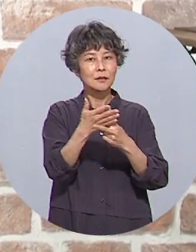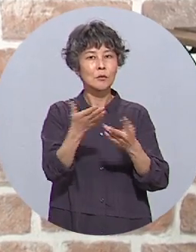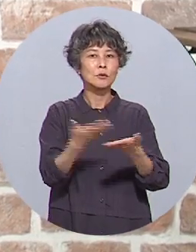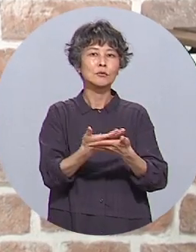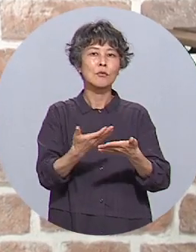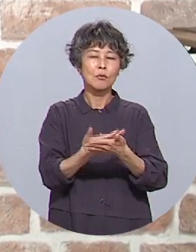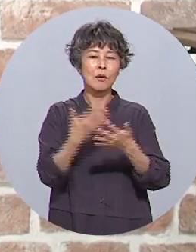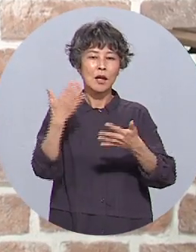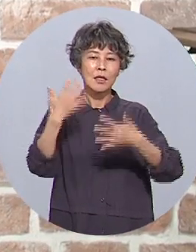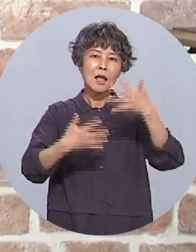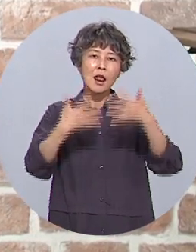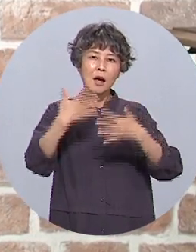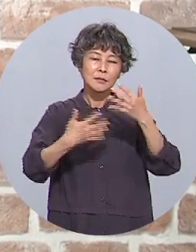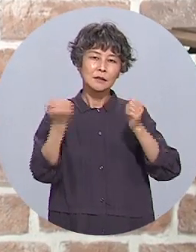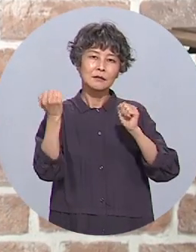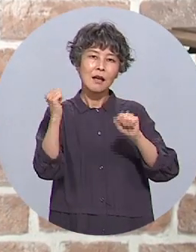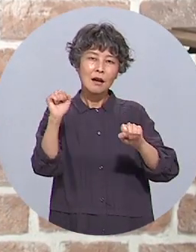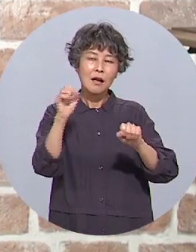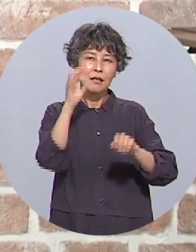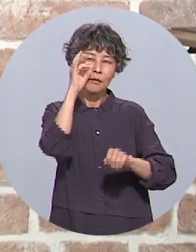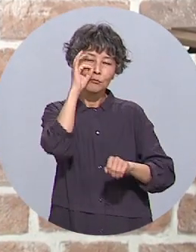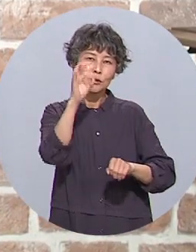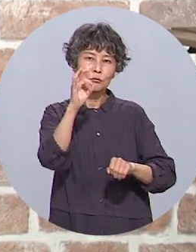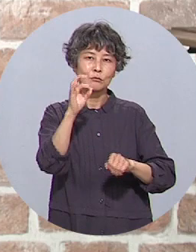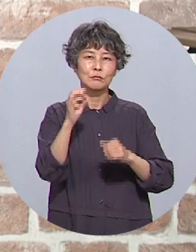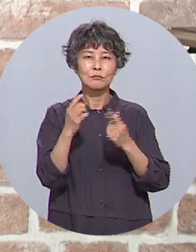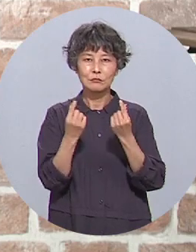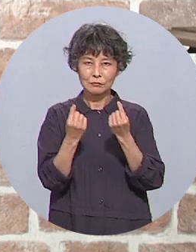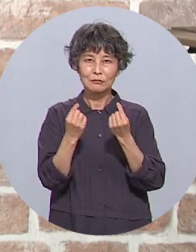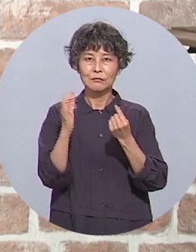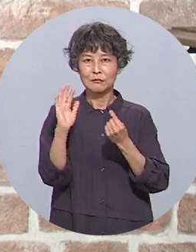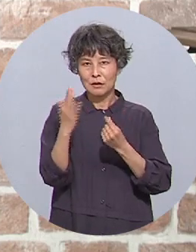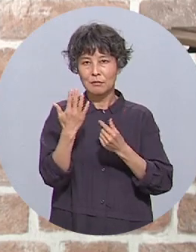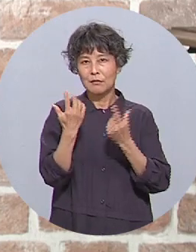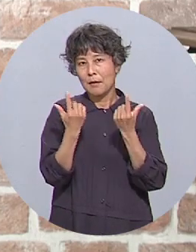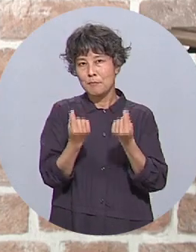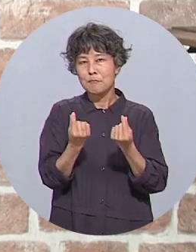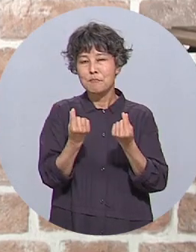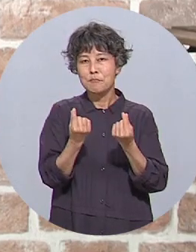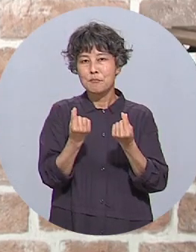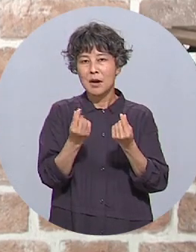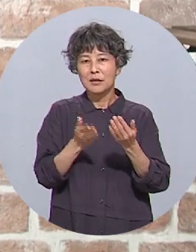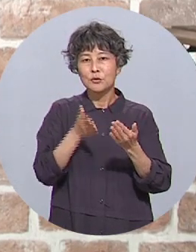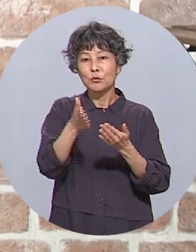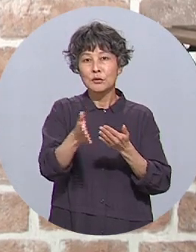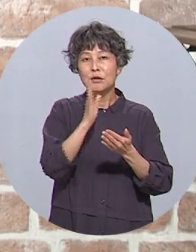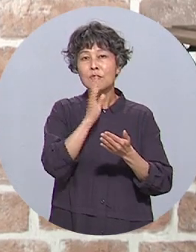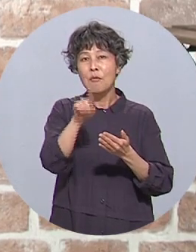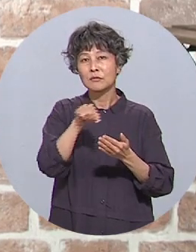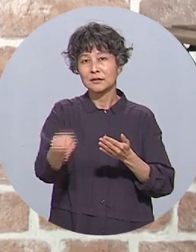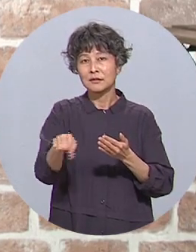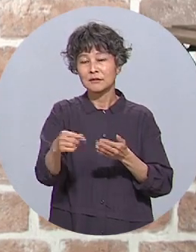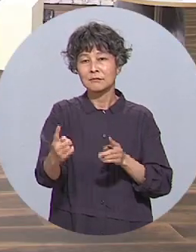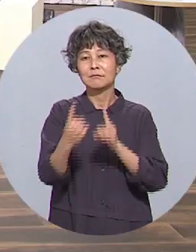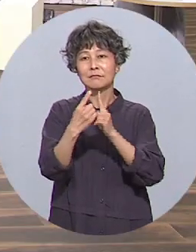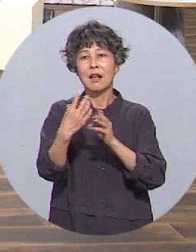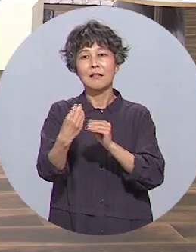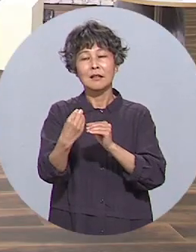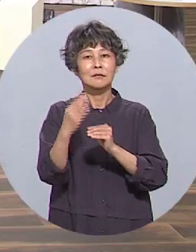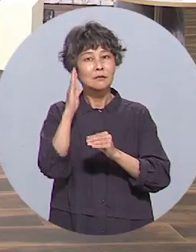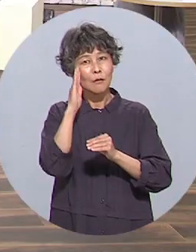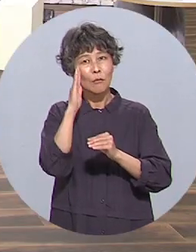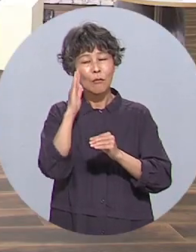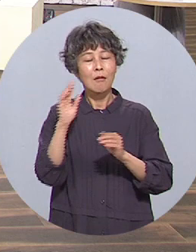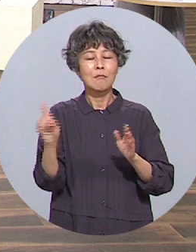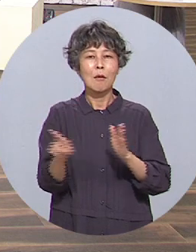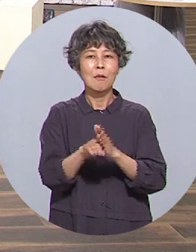レビとかね、映画とかではよく見るんですけど、やっぱりね、直接鑑識官の方のお話聞いたことあるかって言われ